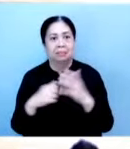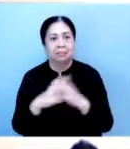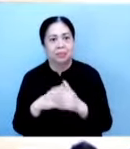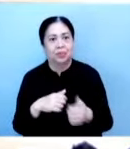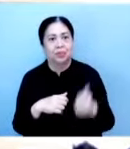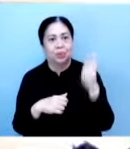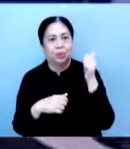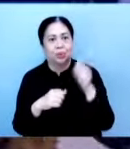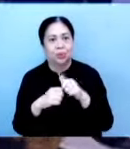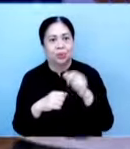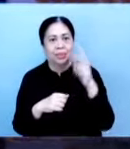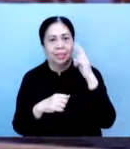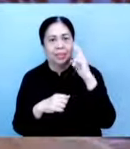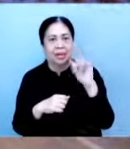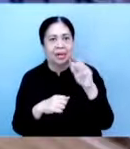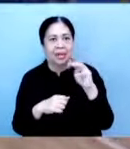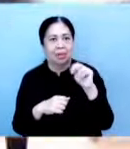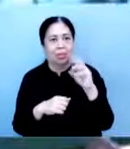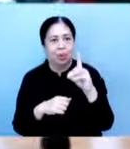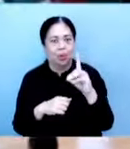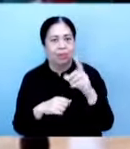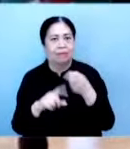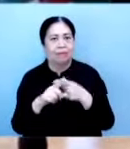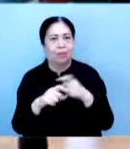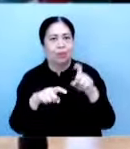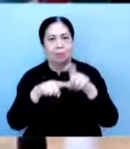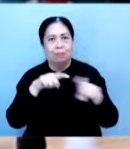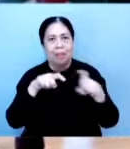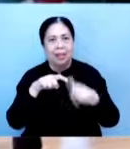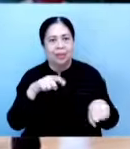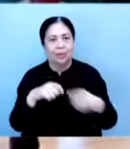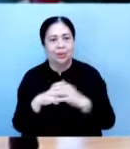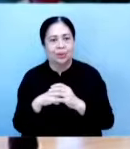naman si Raymond almaz ngal